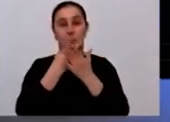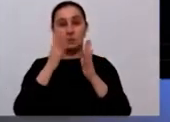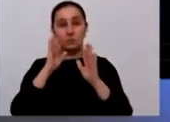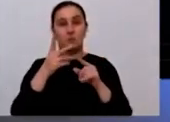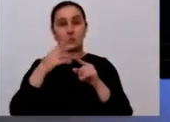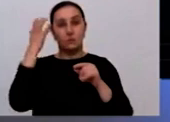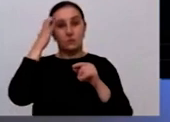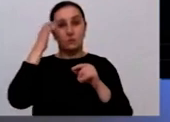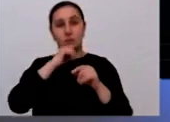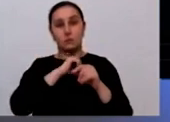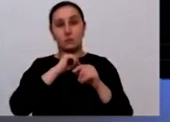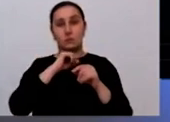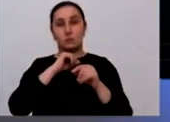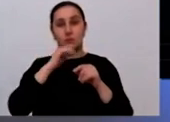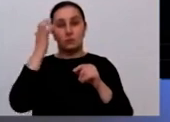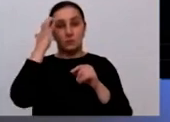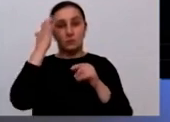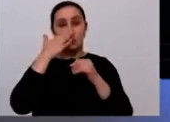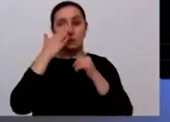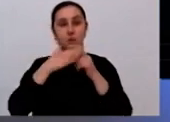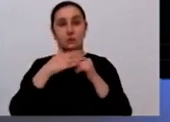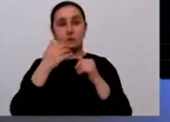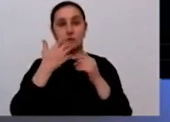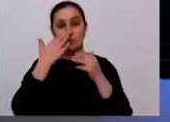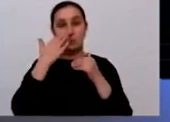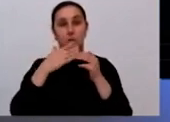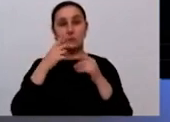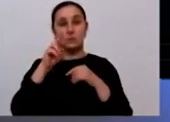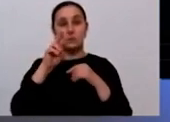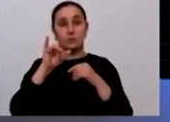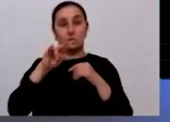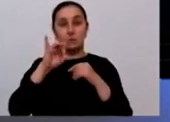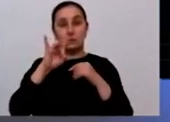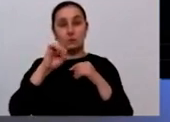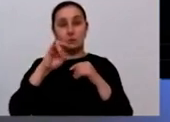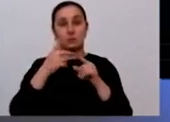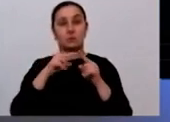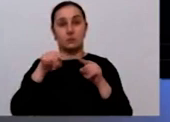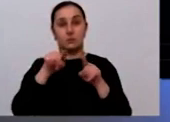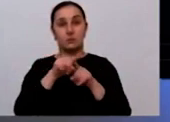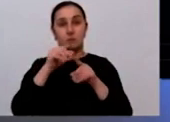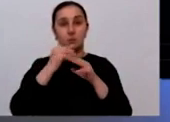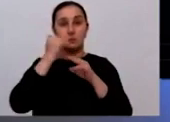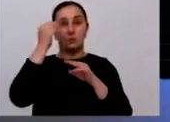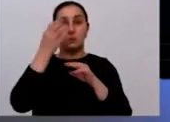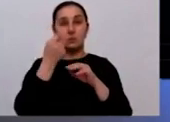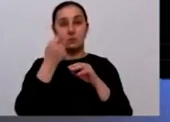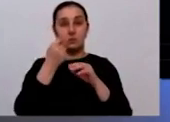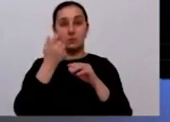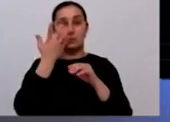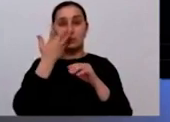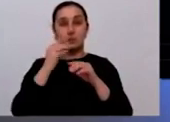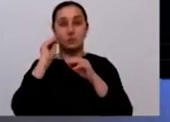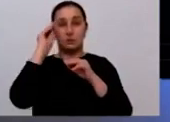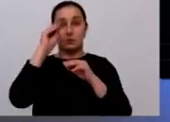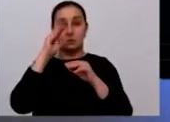rang ko'rinishda bo'ladi. Demak, qoraga yaqin yorqin rang bu kulrang hisoblanadi. Shuning uchun biz tepa qismiga ozgina kulrangdan rang